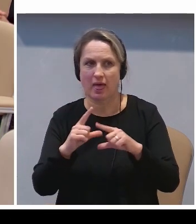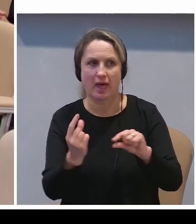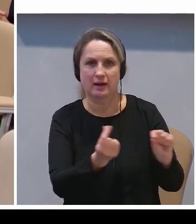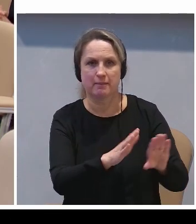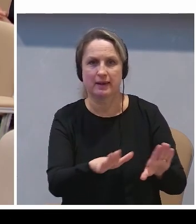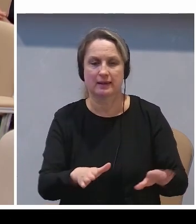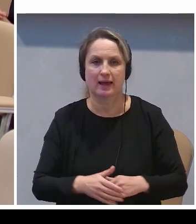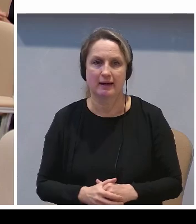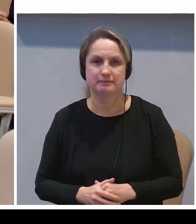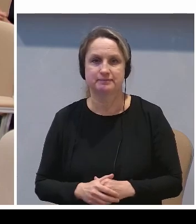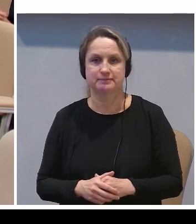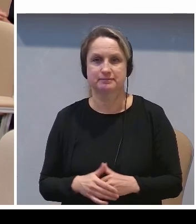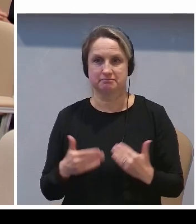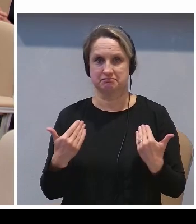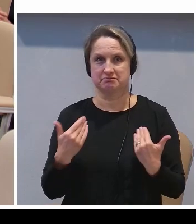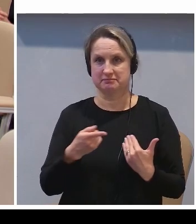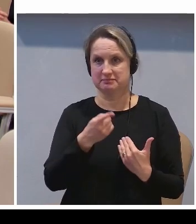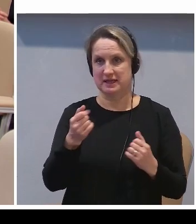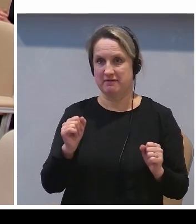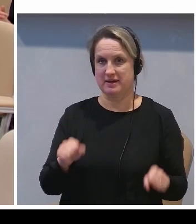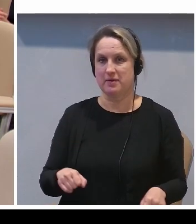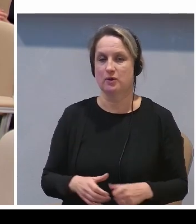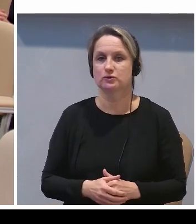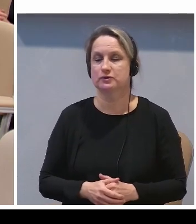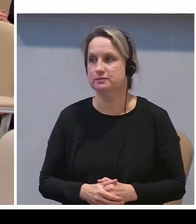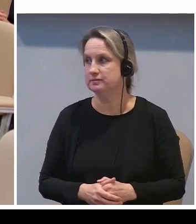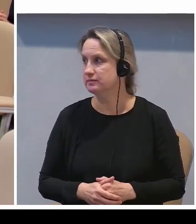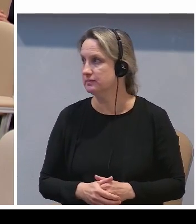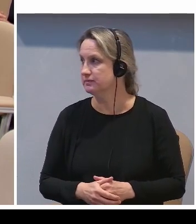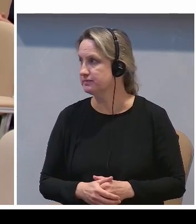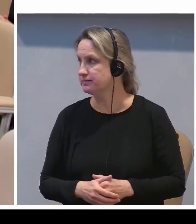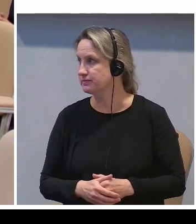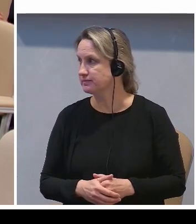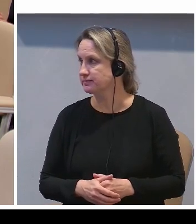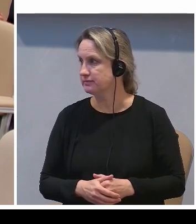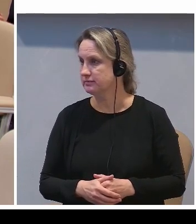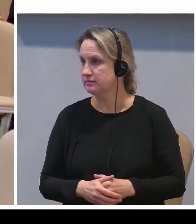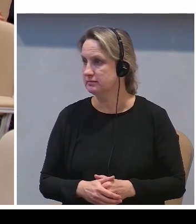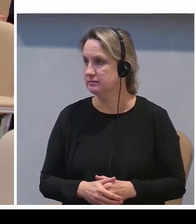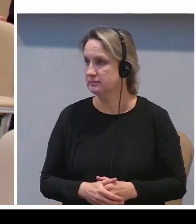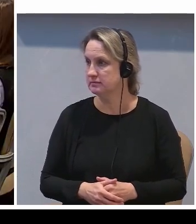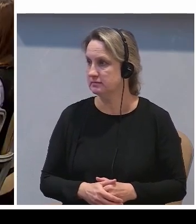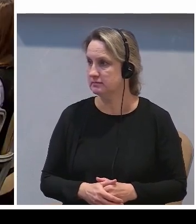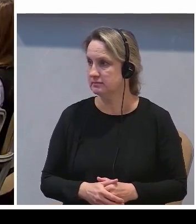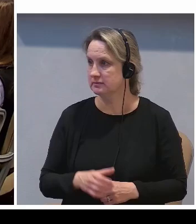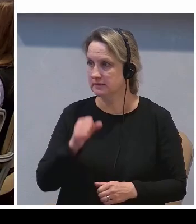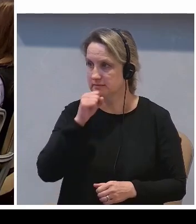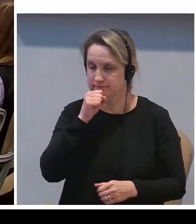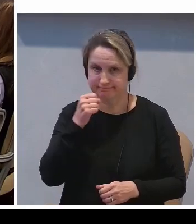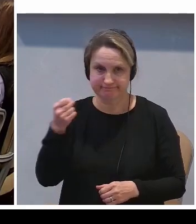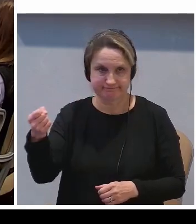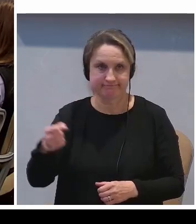on küsimusi. Praegu on teie võimalus. Okay, it's in English. Yeah, we give you a microphone so you can be